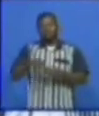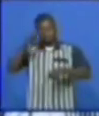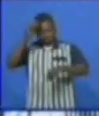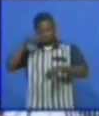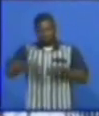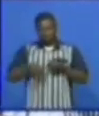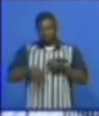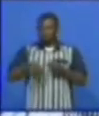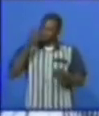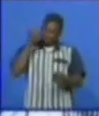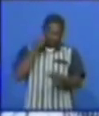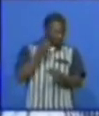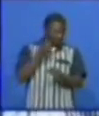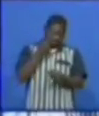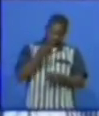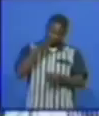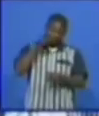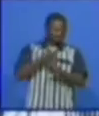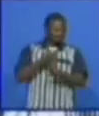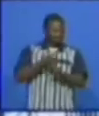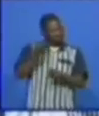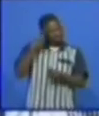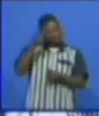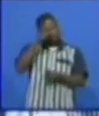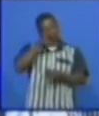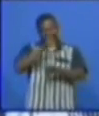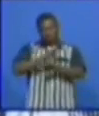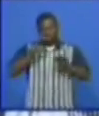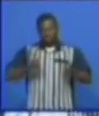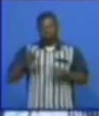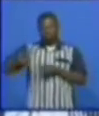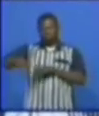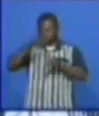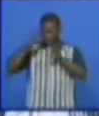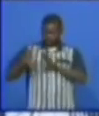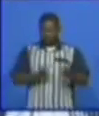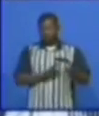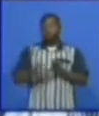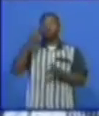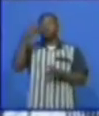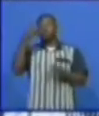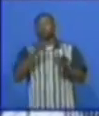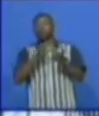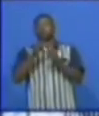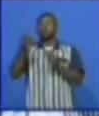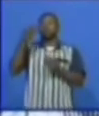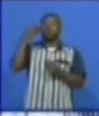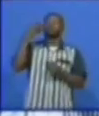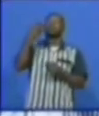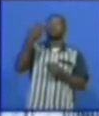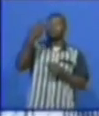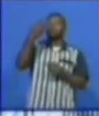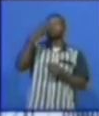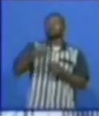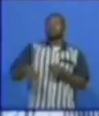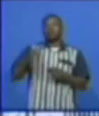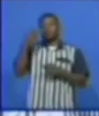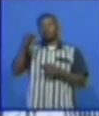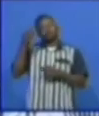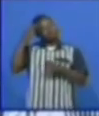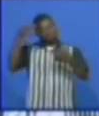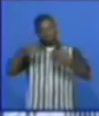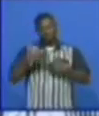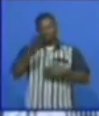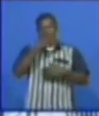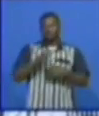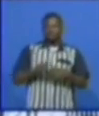entrepreneurs parce que vous pouvez faire souvent même 2 mètres, 3 mètres pour pouvoir faire une fondation. Donc avec la pluie, il y a eu des petits retards, mais nous pensons que